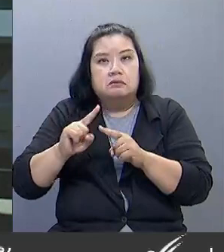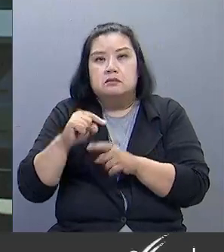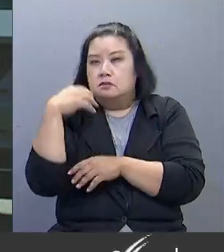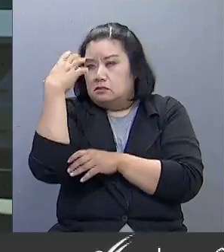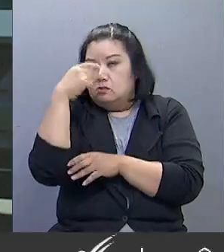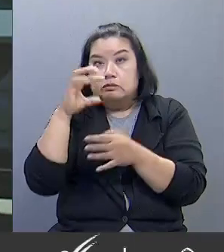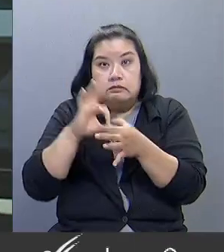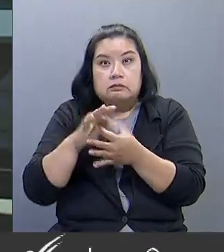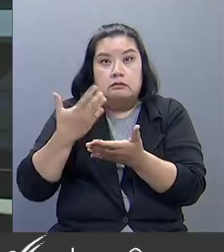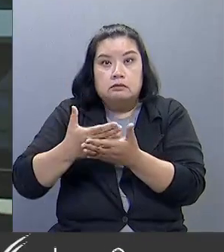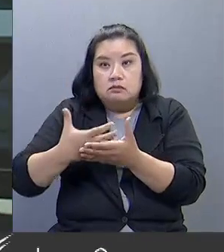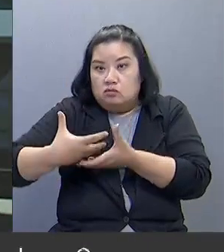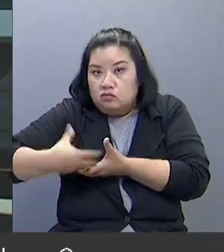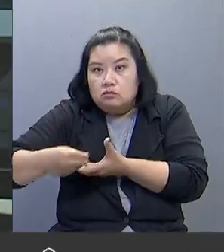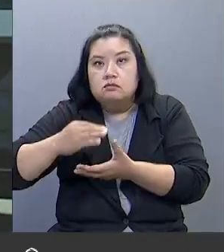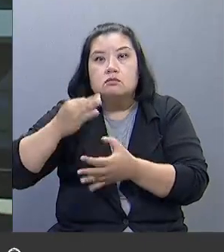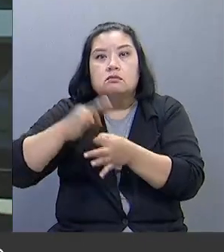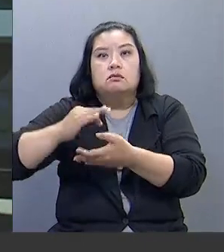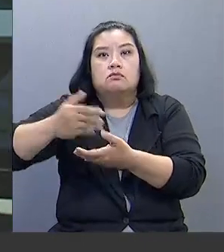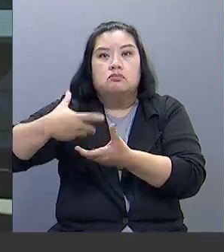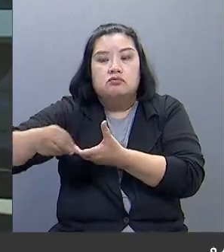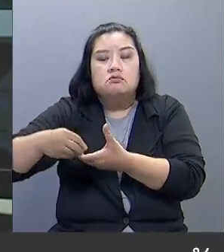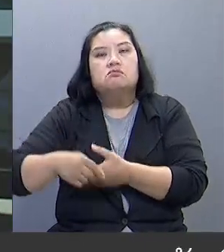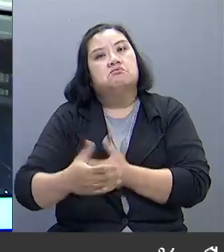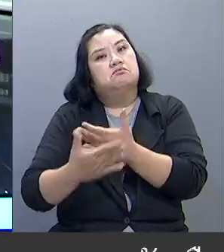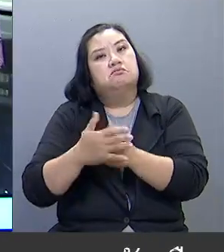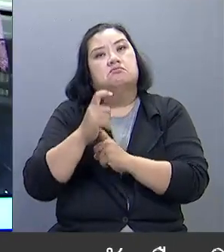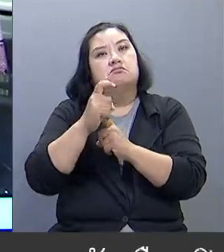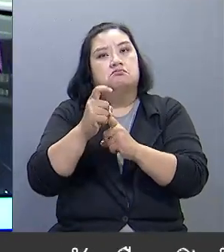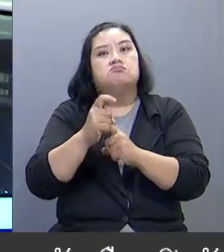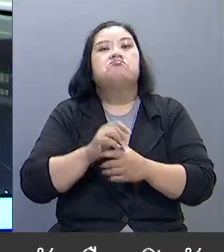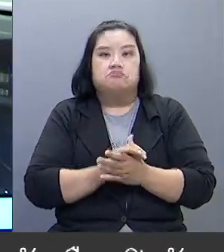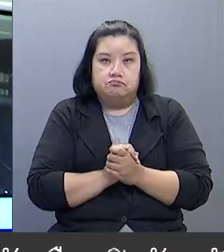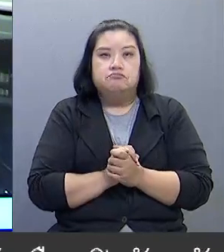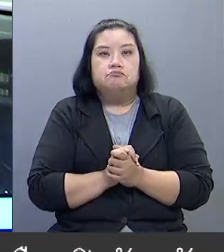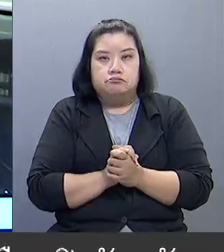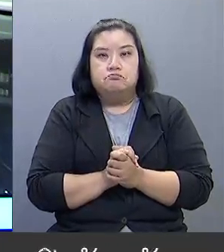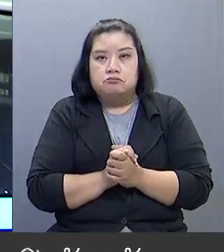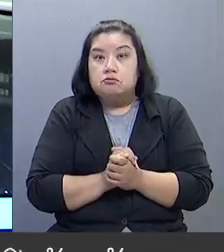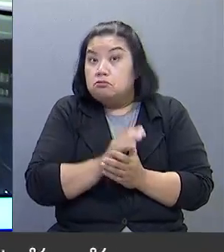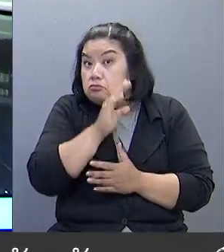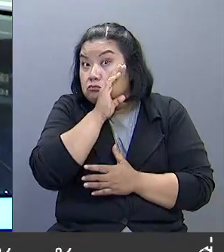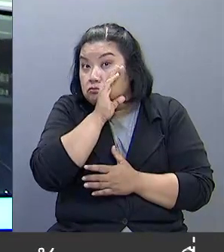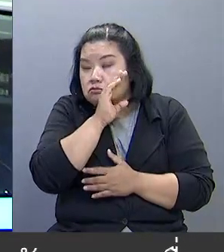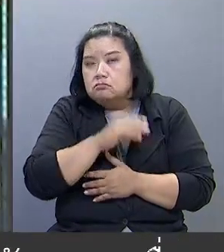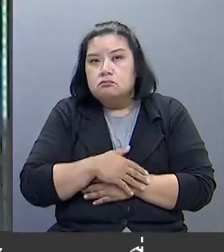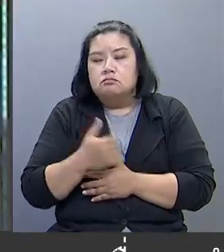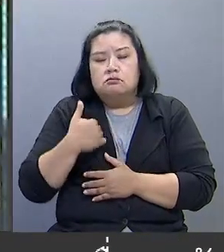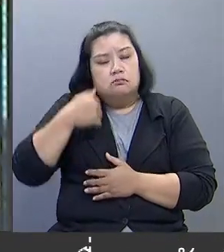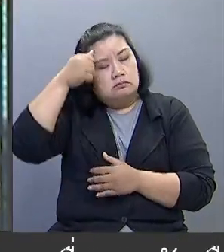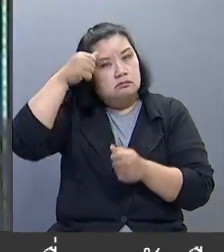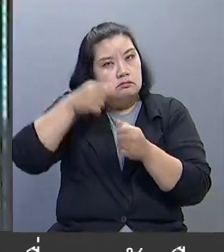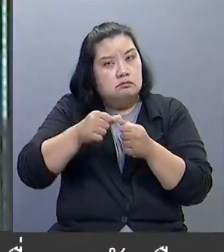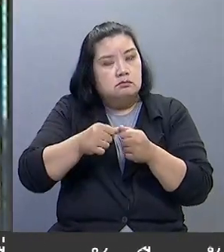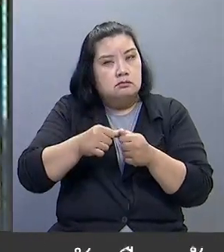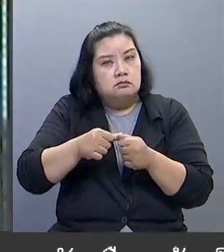ออนนกต้องเตินภัย กัเลยค่คุผชม europe น้องCorps น้ยุยยยยยย